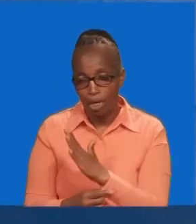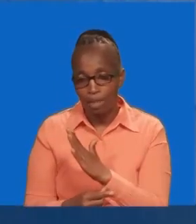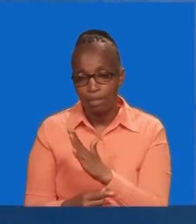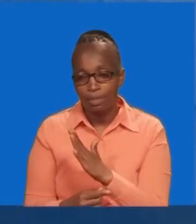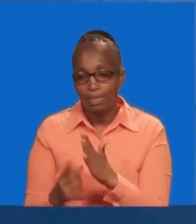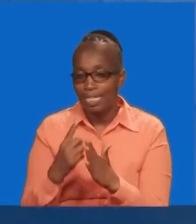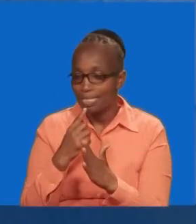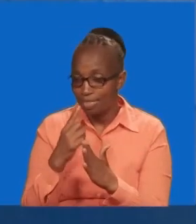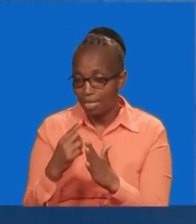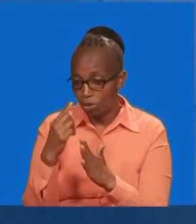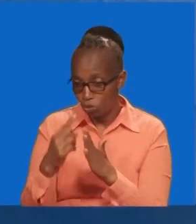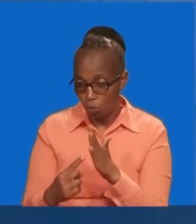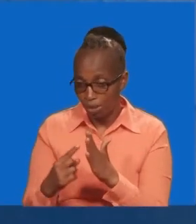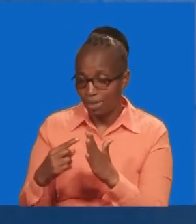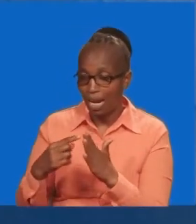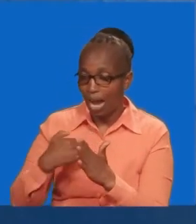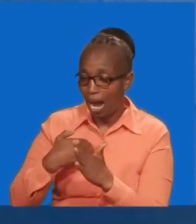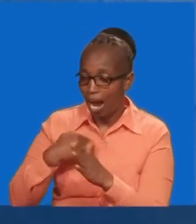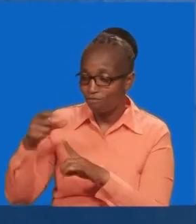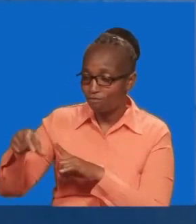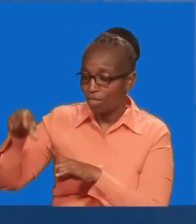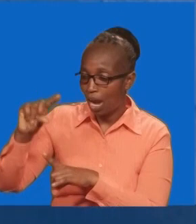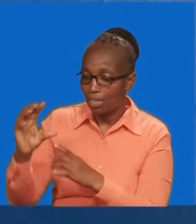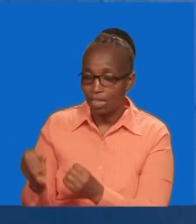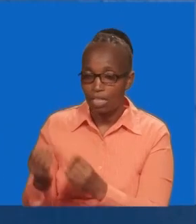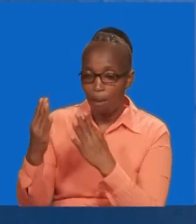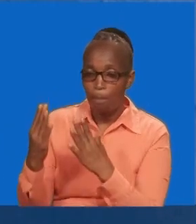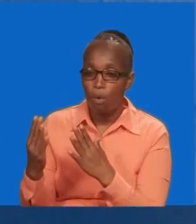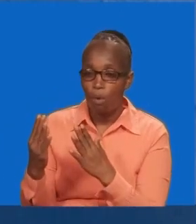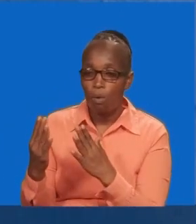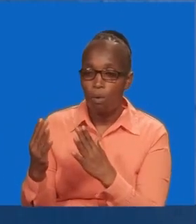mwambie nimemuongeza siku ama miaka